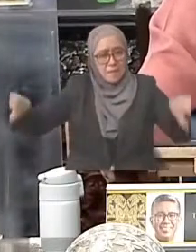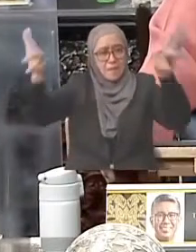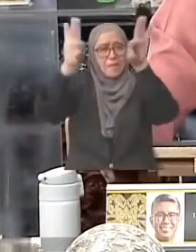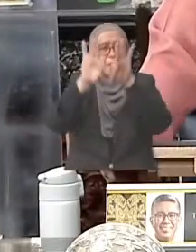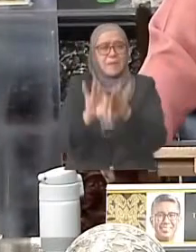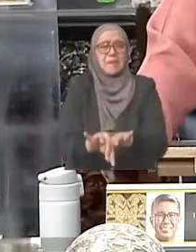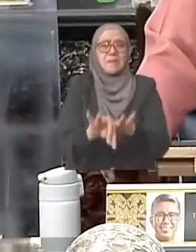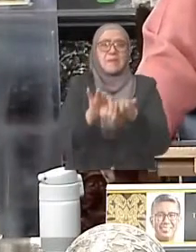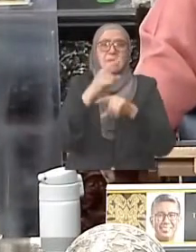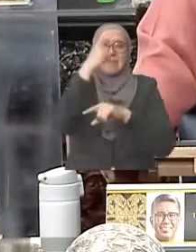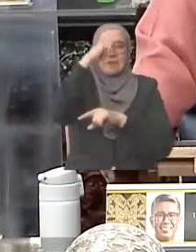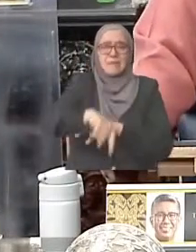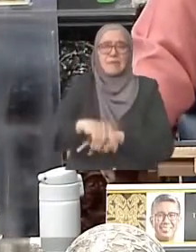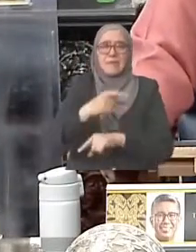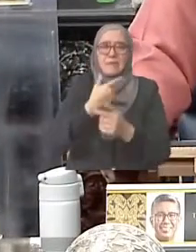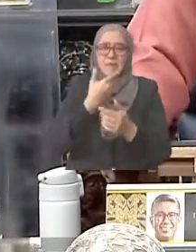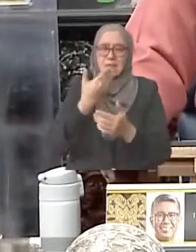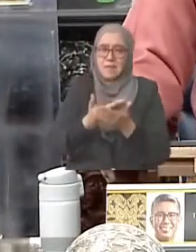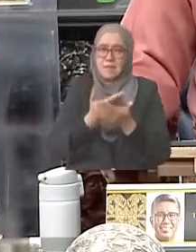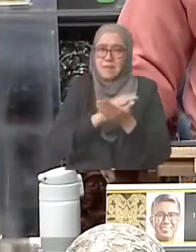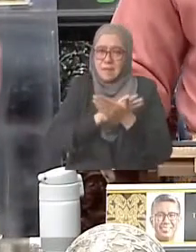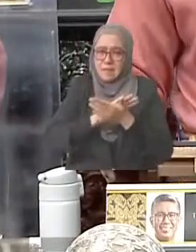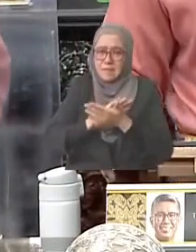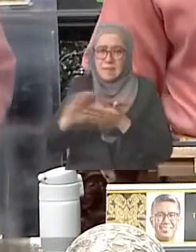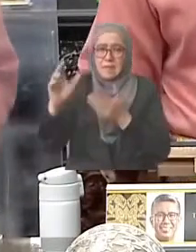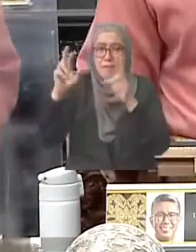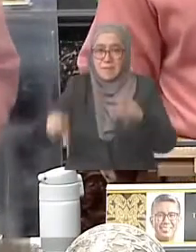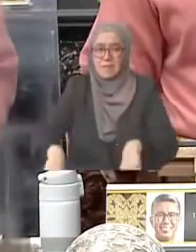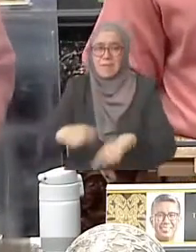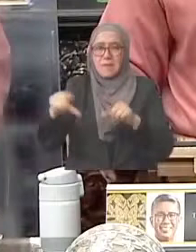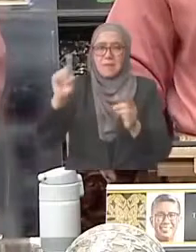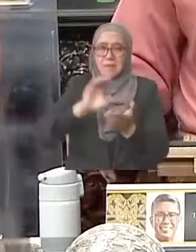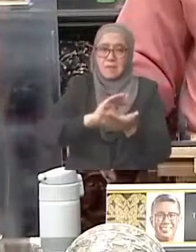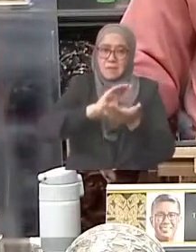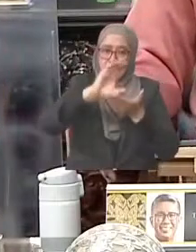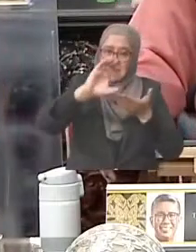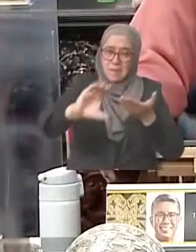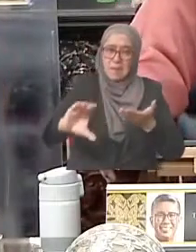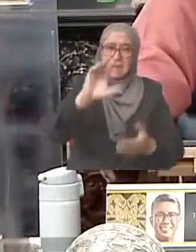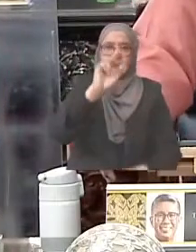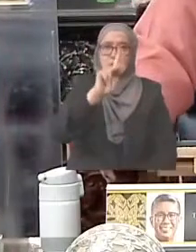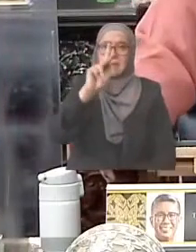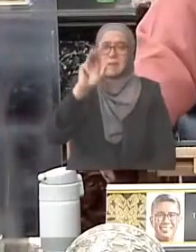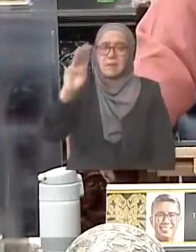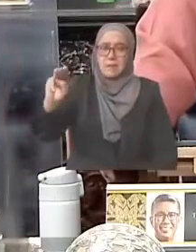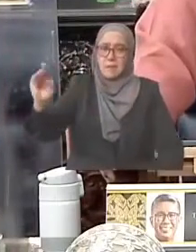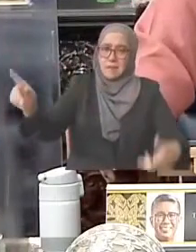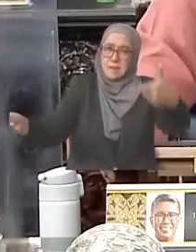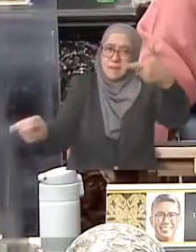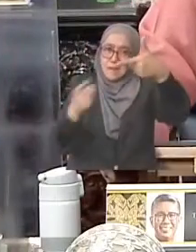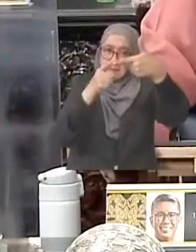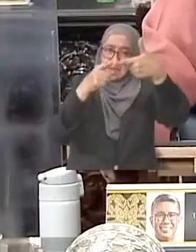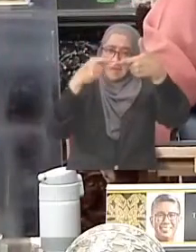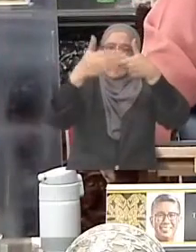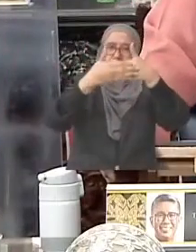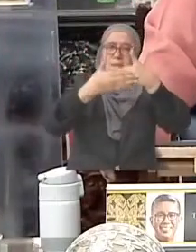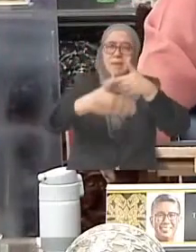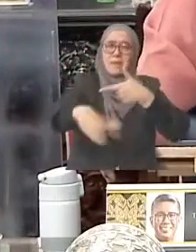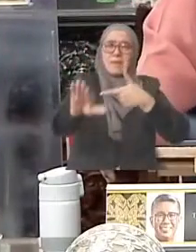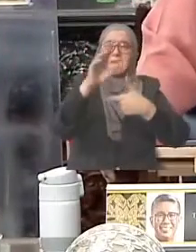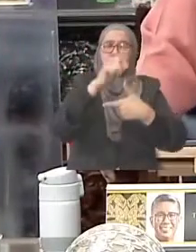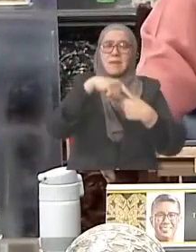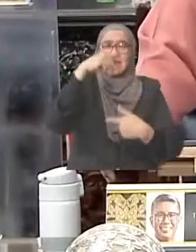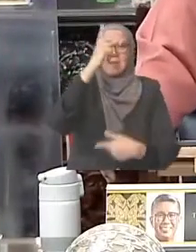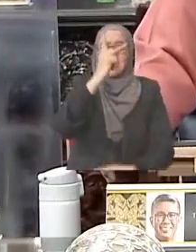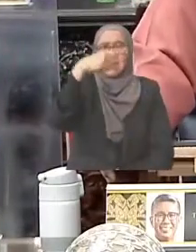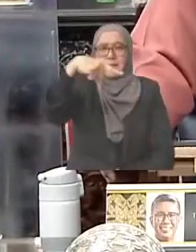peruntukan bagi Kementerian Kesehatan adalah yang kedua terbesar selepas Kementerian Pendidikan Peperangan Kita dengan